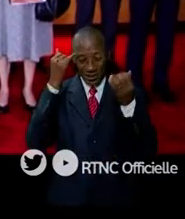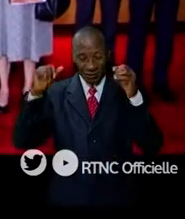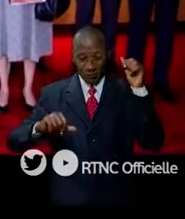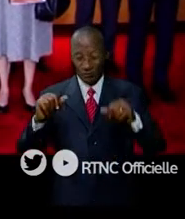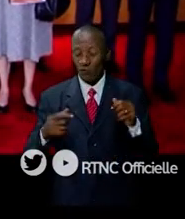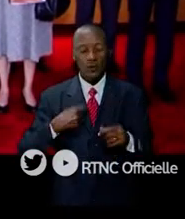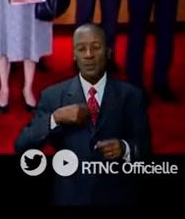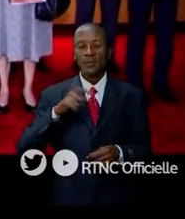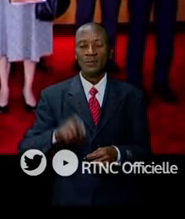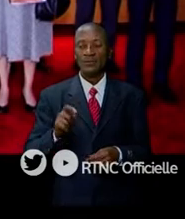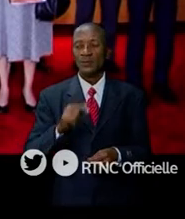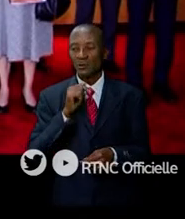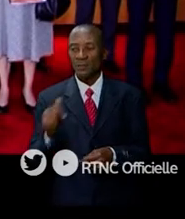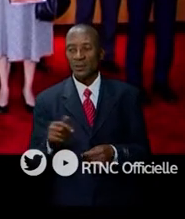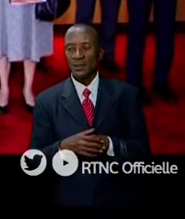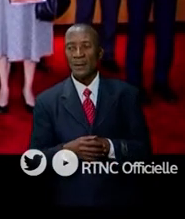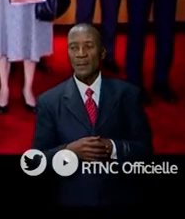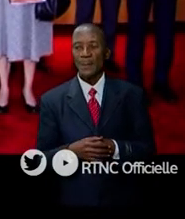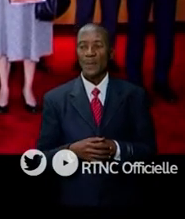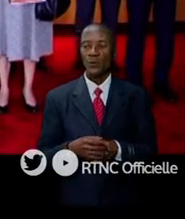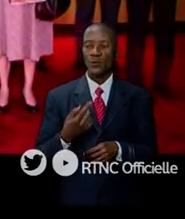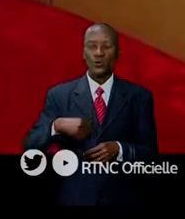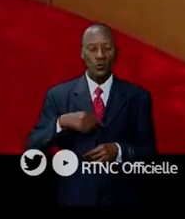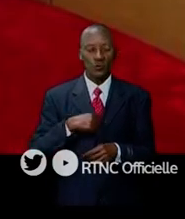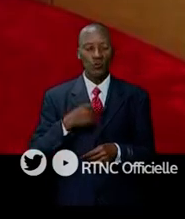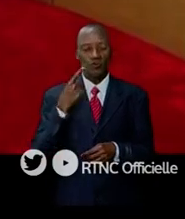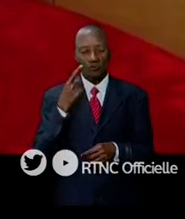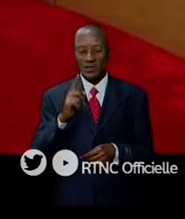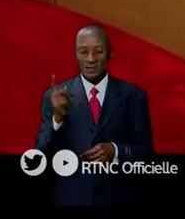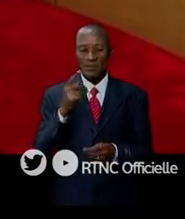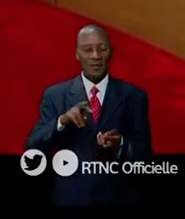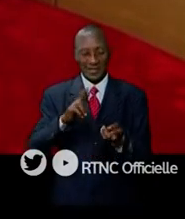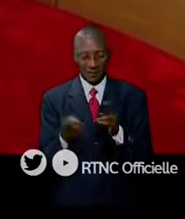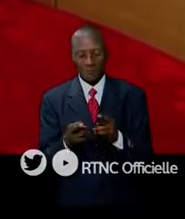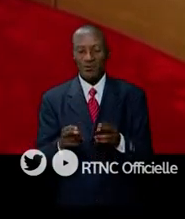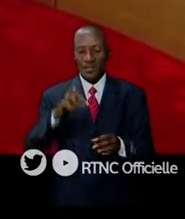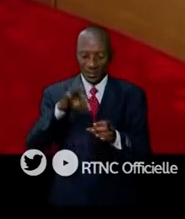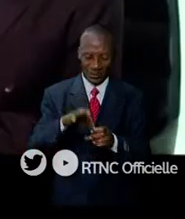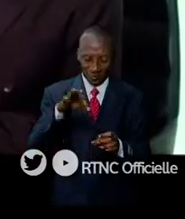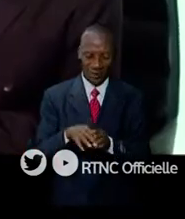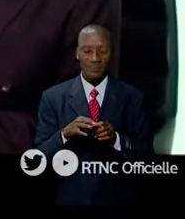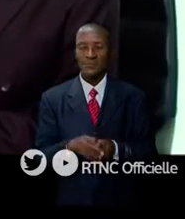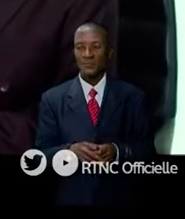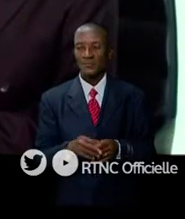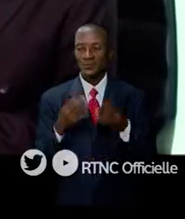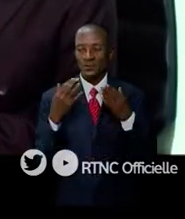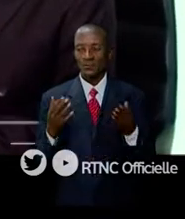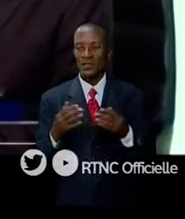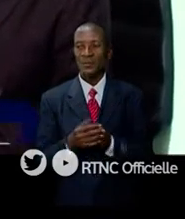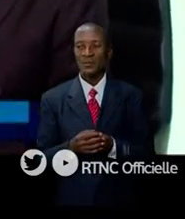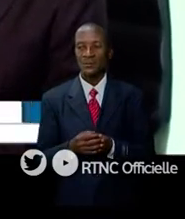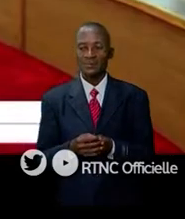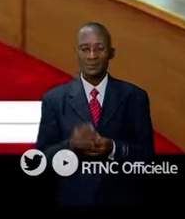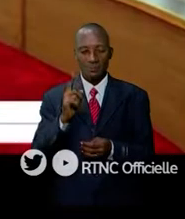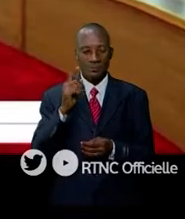Parce que nous ne voyons que les réformes électorales. Les hôtes du chef du gouvernement central ont